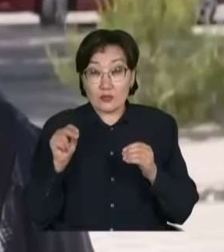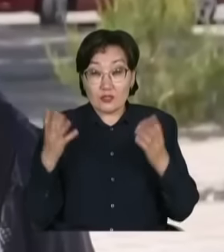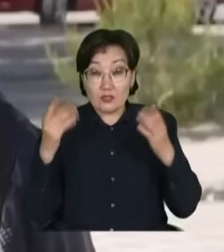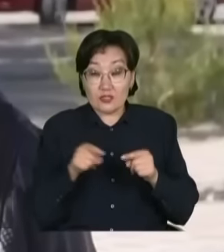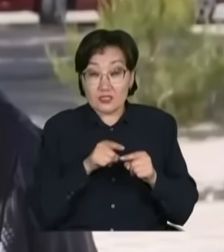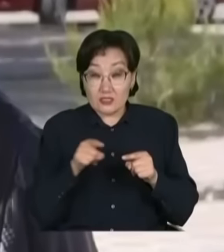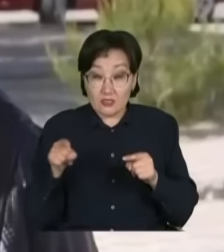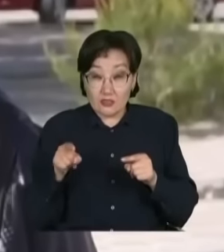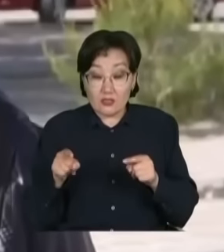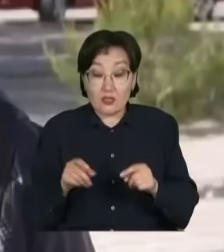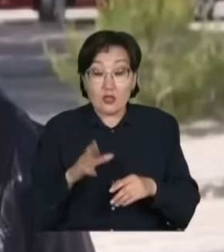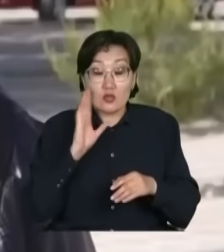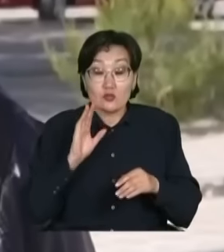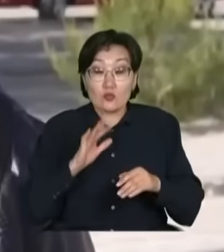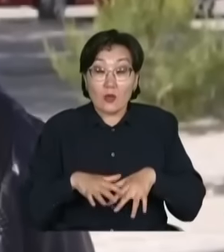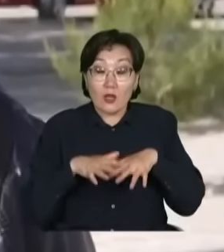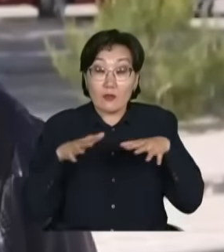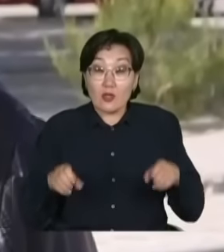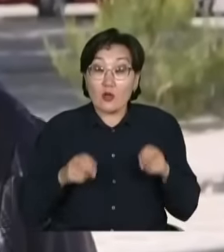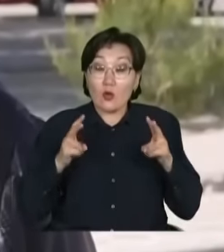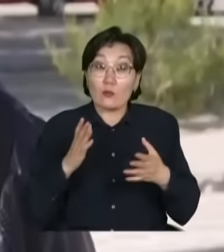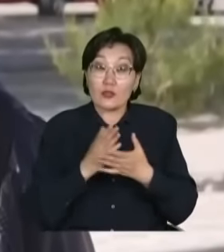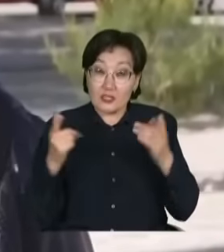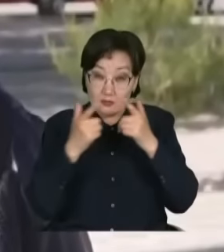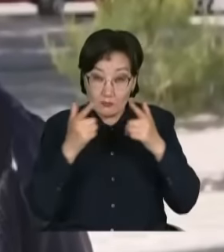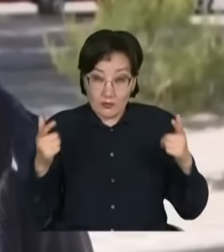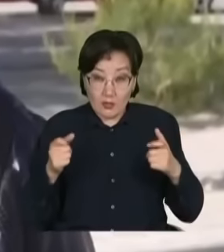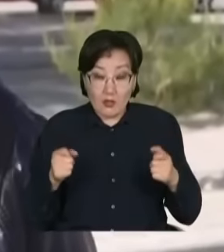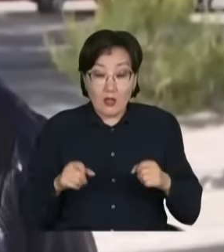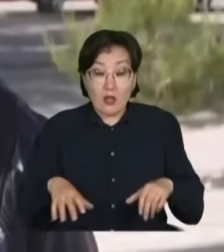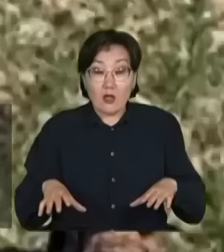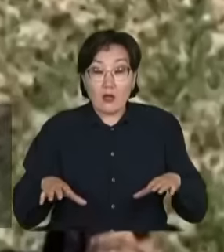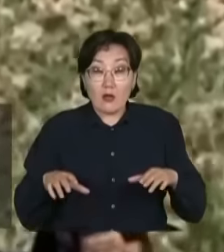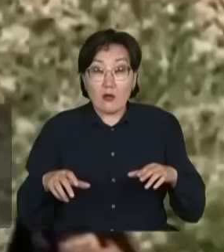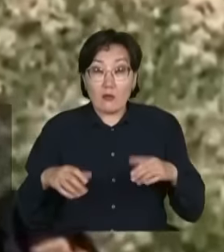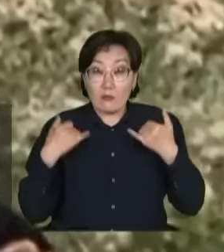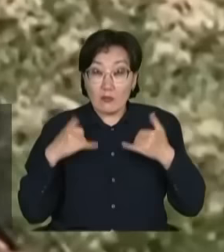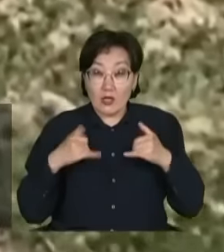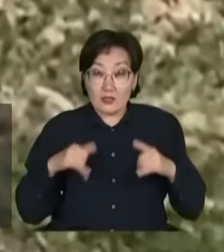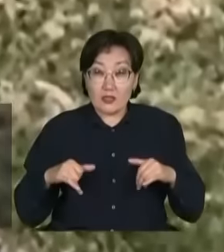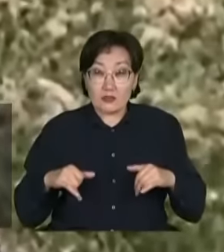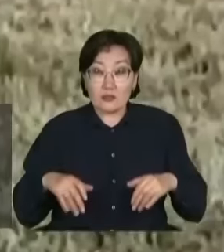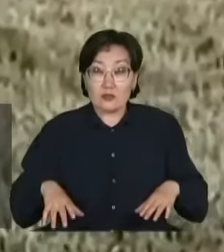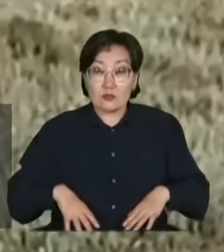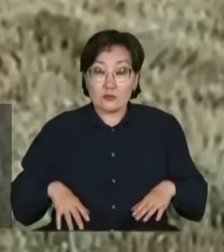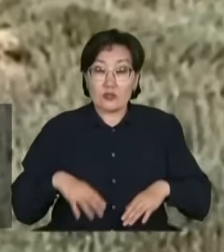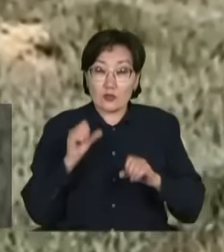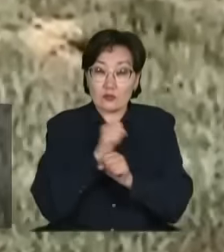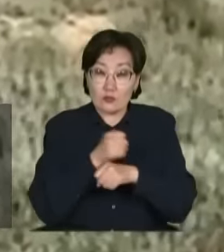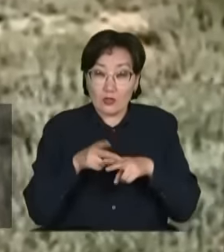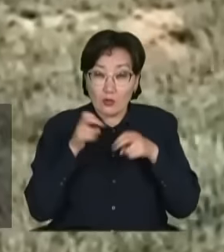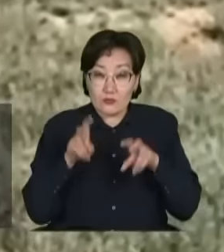болады, ескертілді. Сол кезде базы қауіпсіз аймақтарға шығаруға ескерттік. Күні